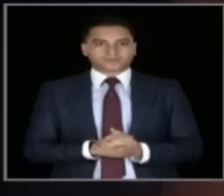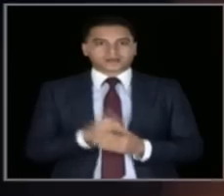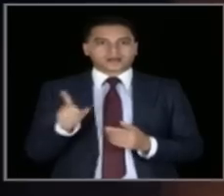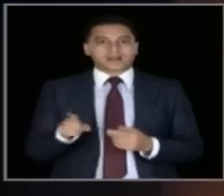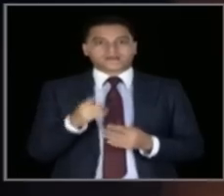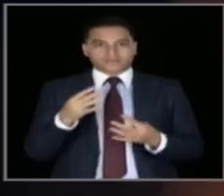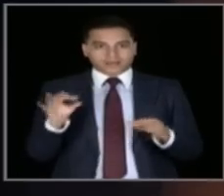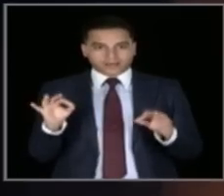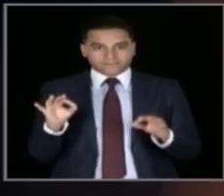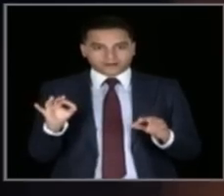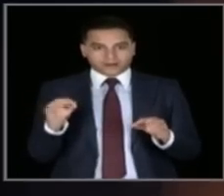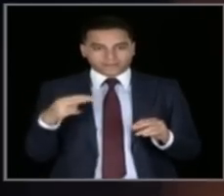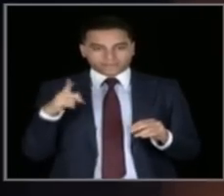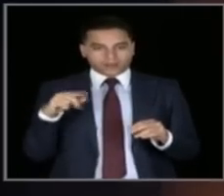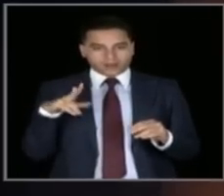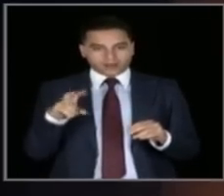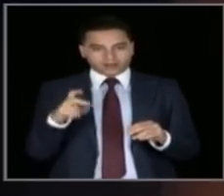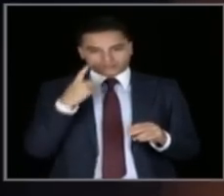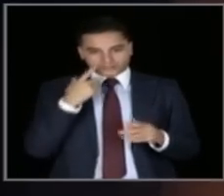لفه كامله يا عبد الله،